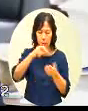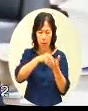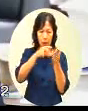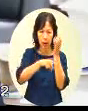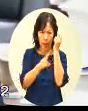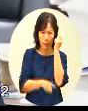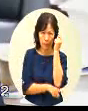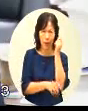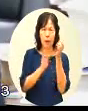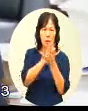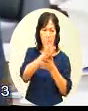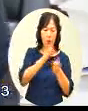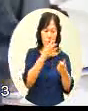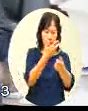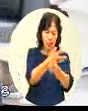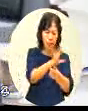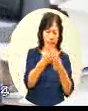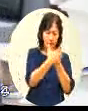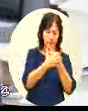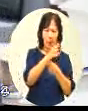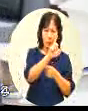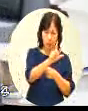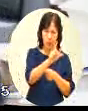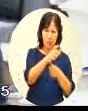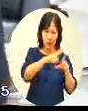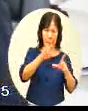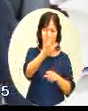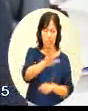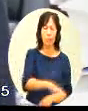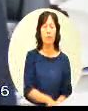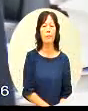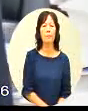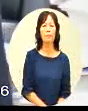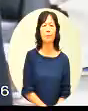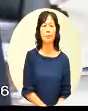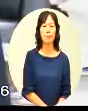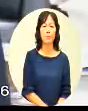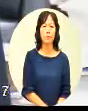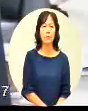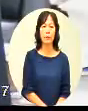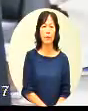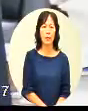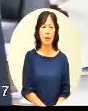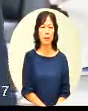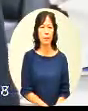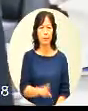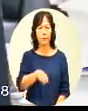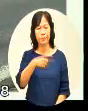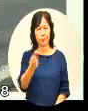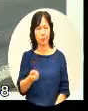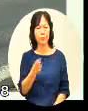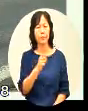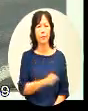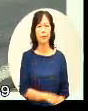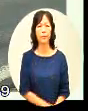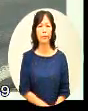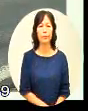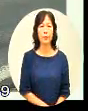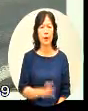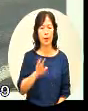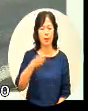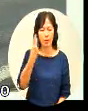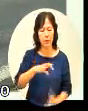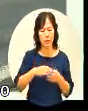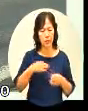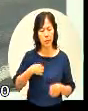工更大的保障。请坐哈，谢谢。 谢谢。 请下一张哈。那另请下一张。有一天我喝一